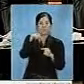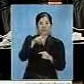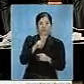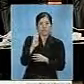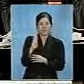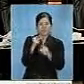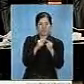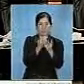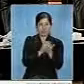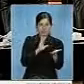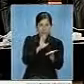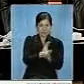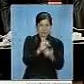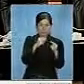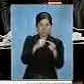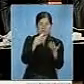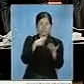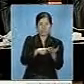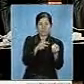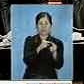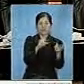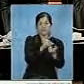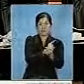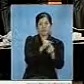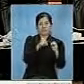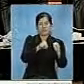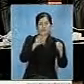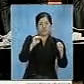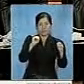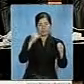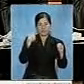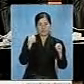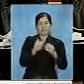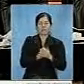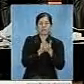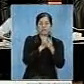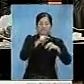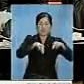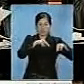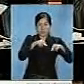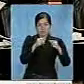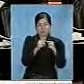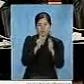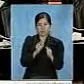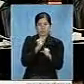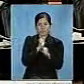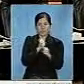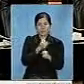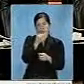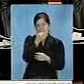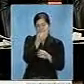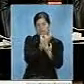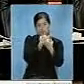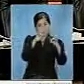ประกันสังคมในมาตรา40กำหนดไว้ให้มีการดูแลผู้ประกอบอาชีพอิสระ